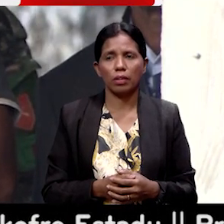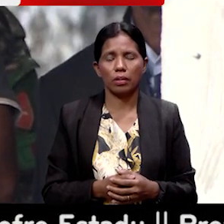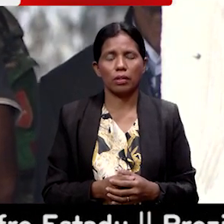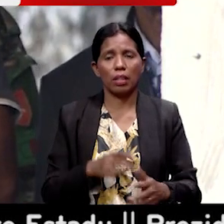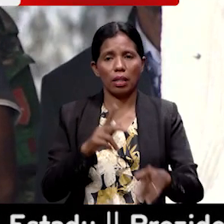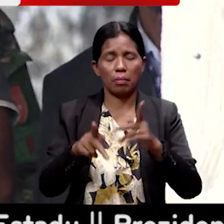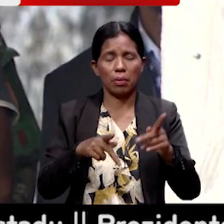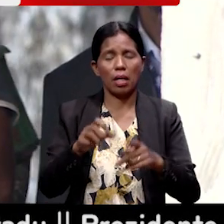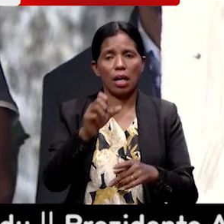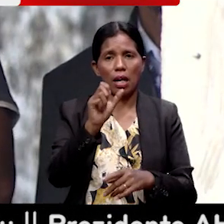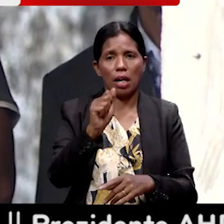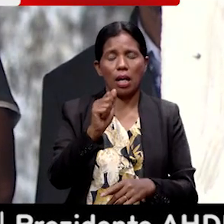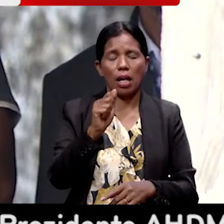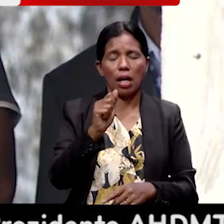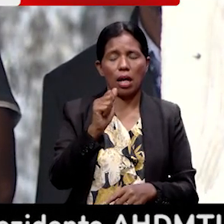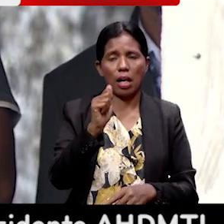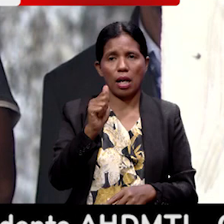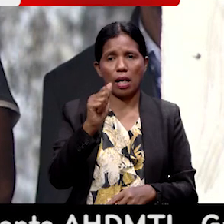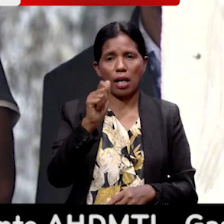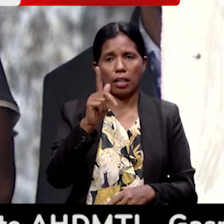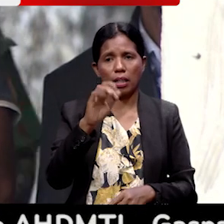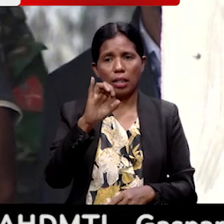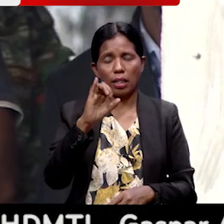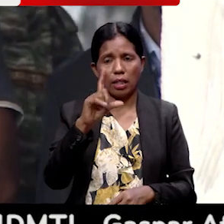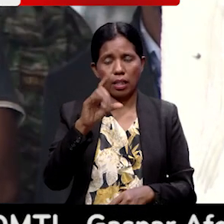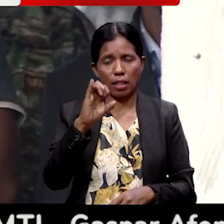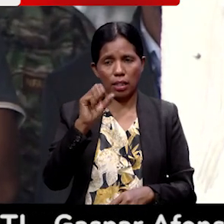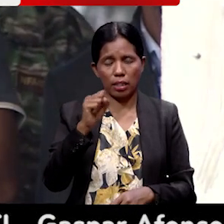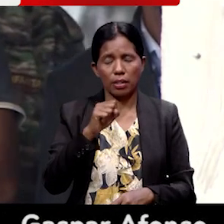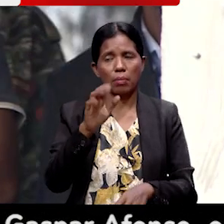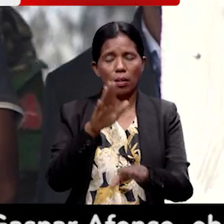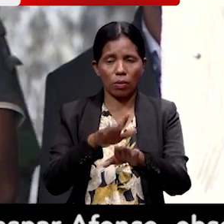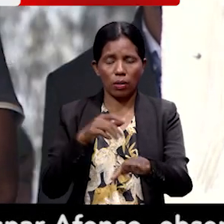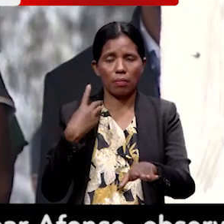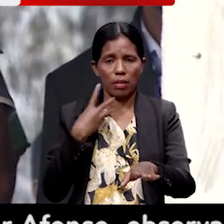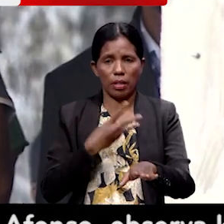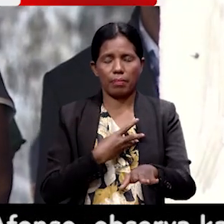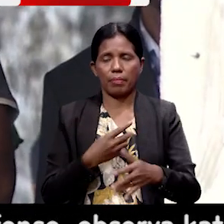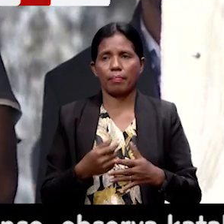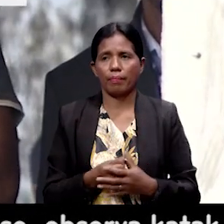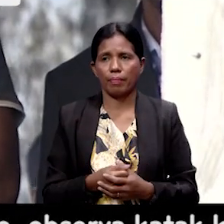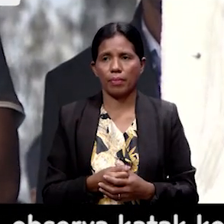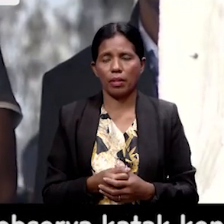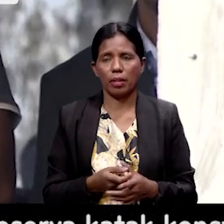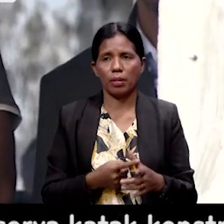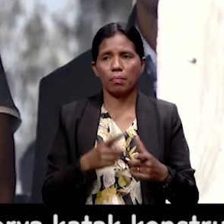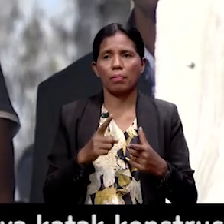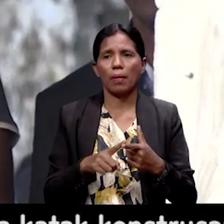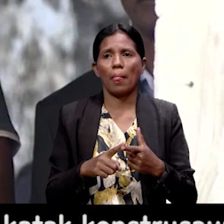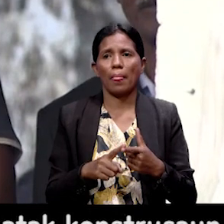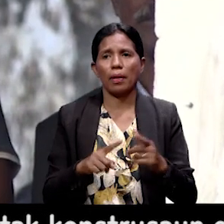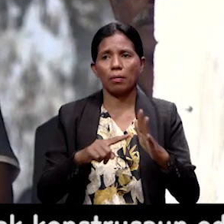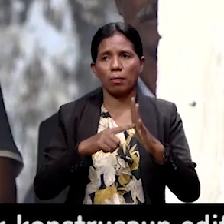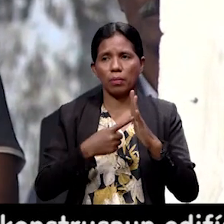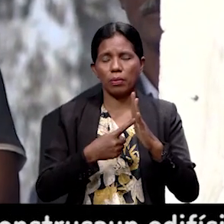ninia, kazu saudozu Akilis ninia, nema kata itmaya watu lari. Segundo, ahu